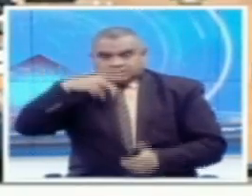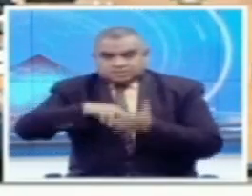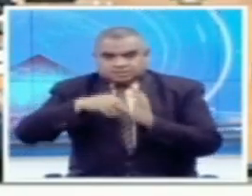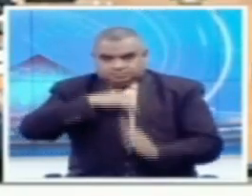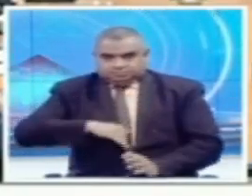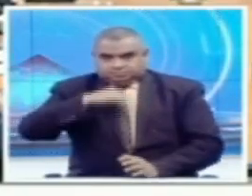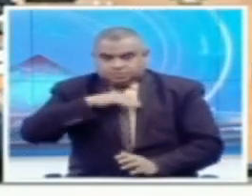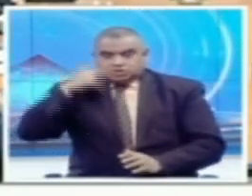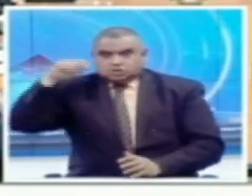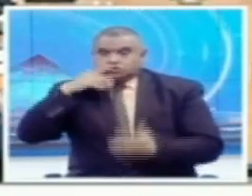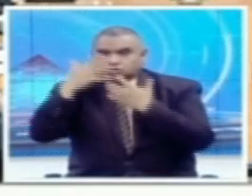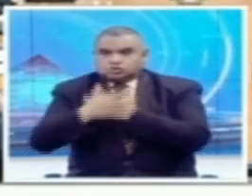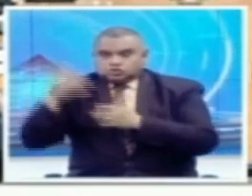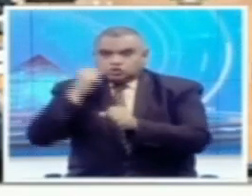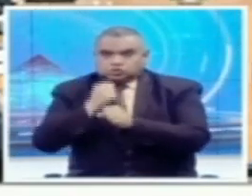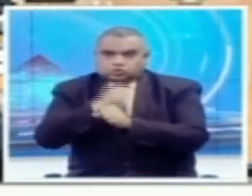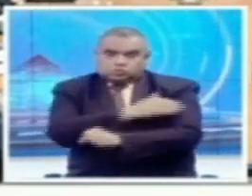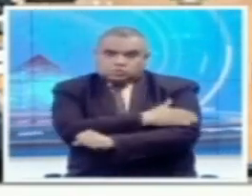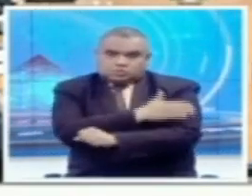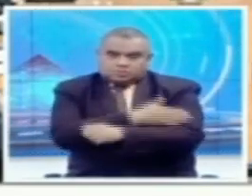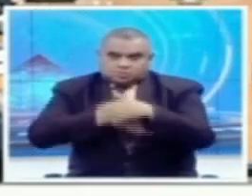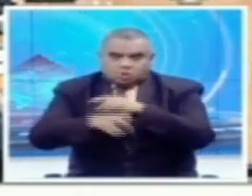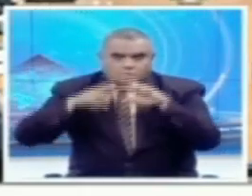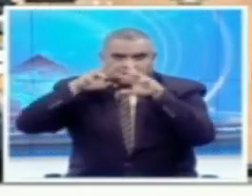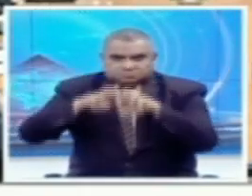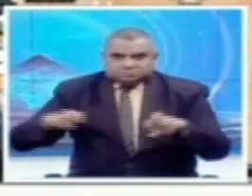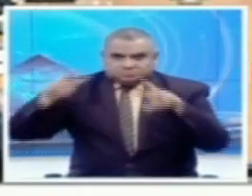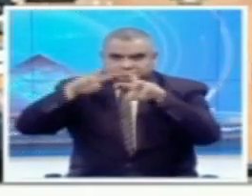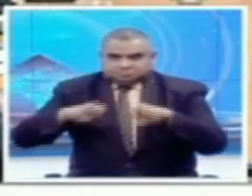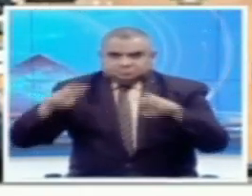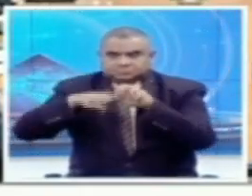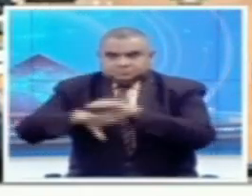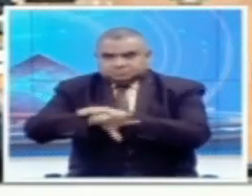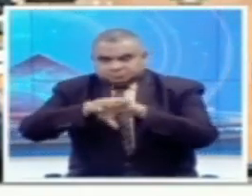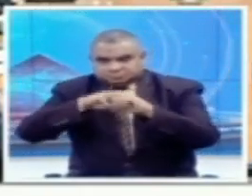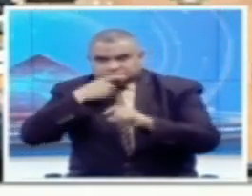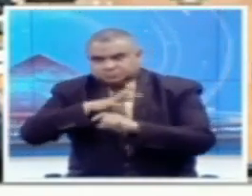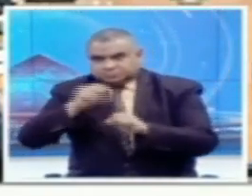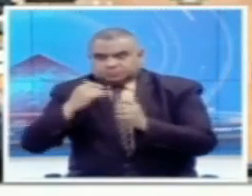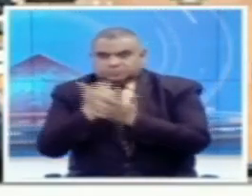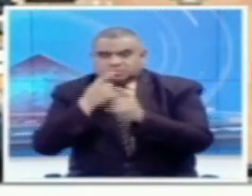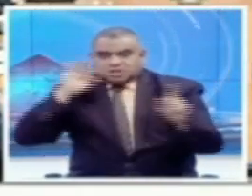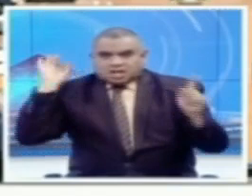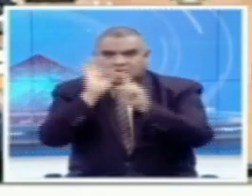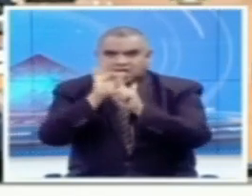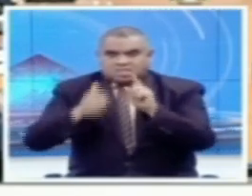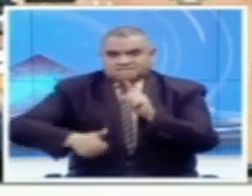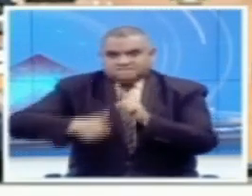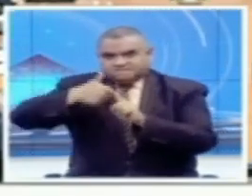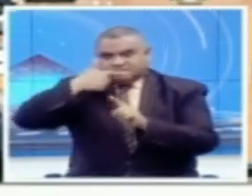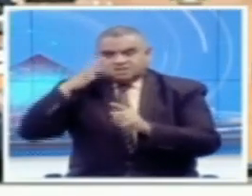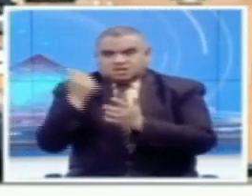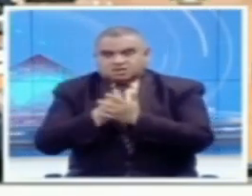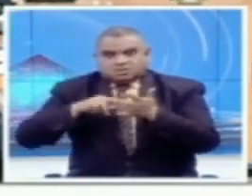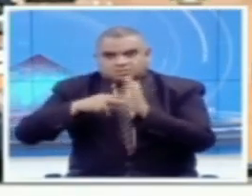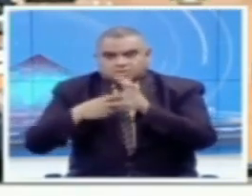لمواصلة الشركة نشاطها في مجال البحث والتنقيب والاستكشاف بهدف تحقيق الاستغلال الأمثل